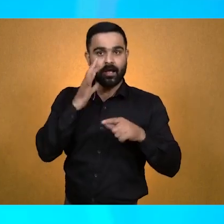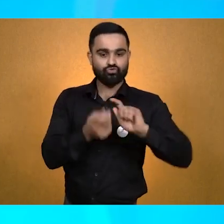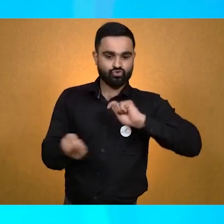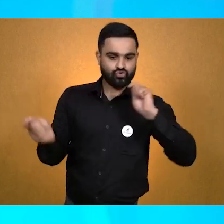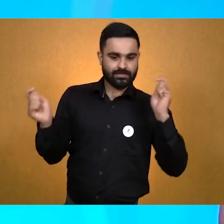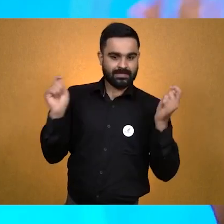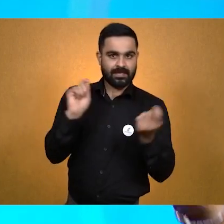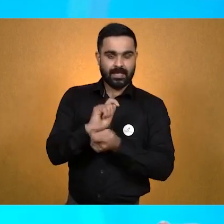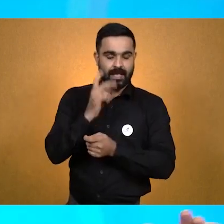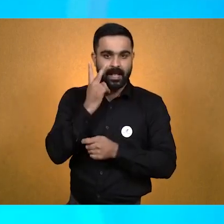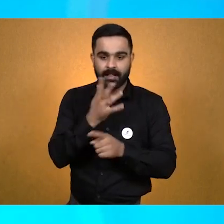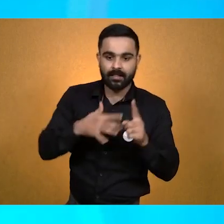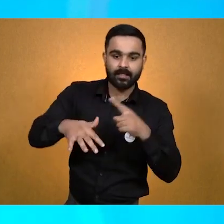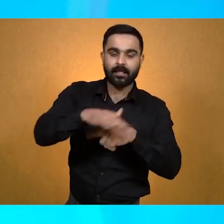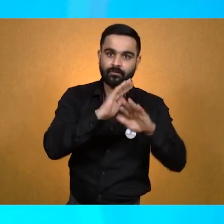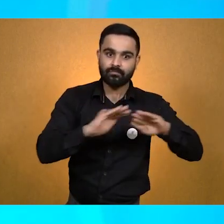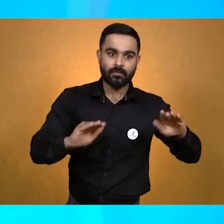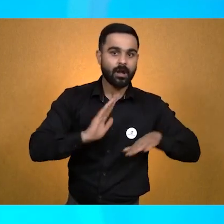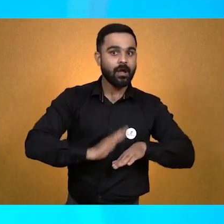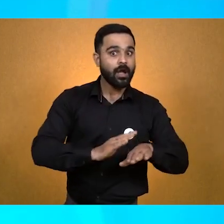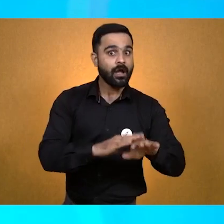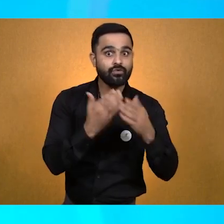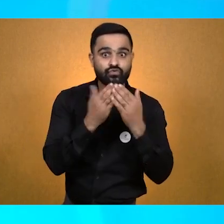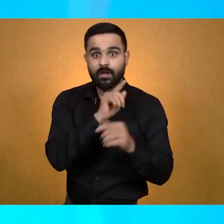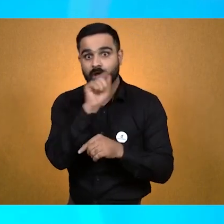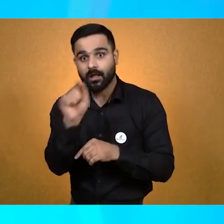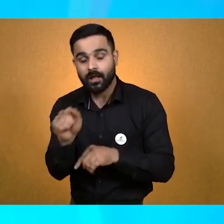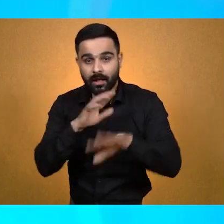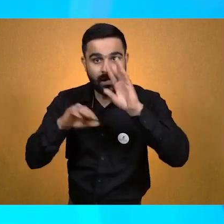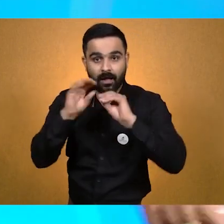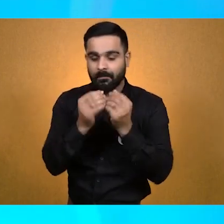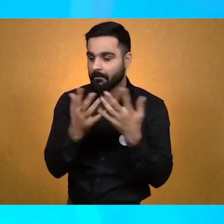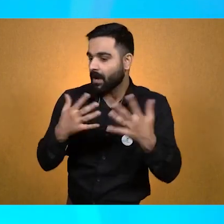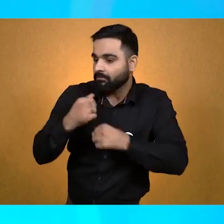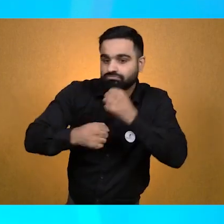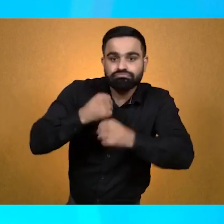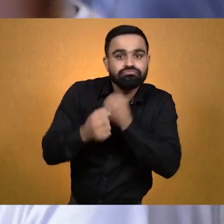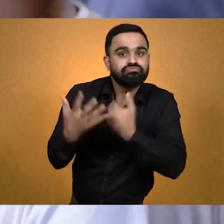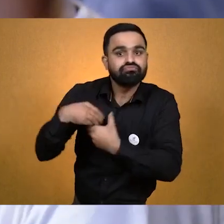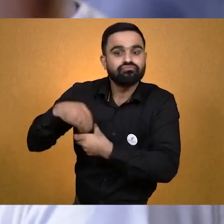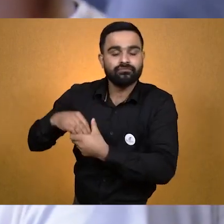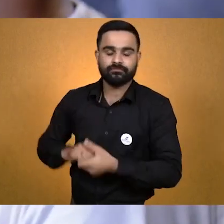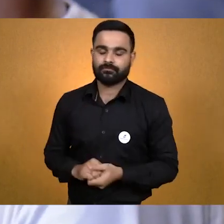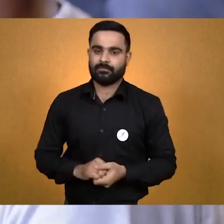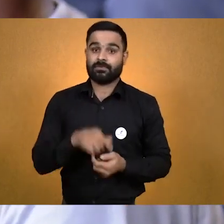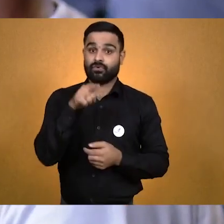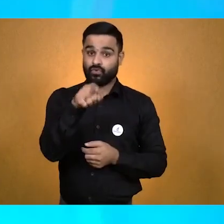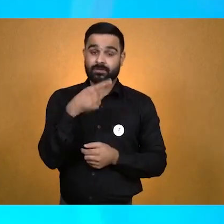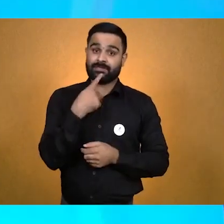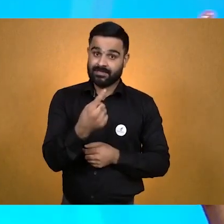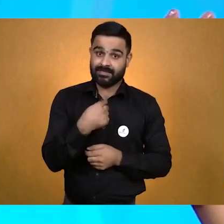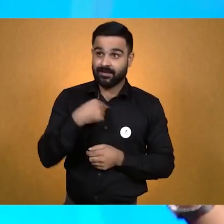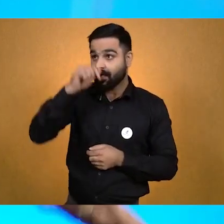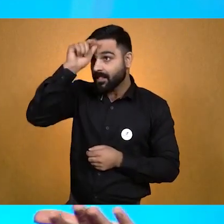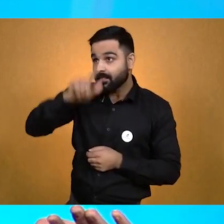बदलाव आया है जो इस तरह का अगर बच्चों को अनुभव मिल रहा है, स्कूल में जा रहे हैं, मल्टी स्पोर्ट्स खेल रहे हैं, क्योंकि आप जो कहेंगे